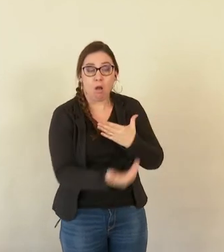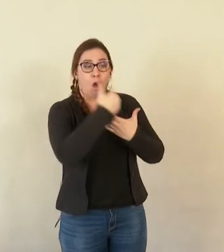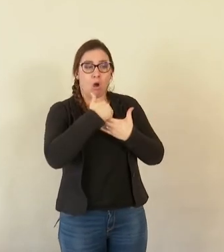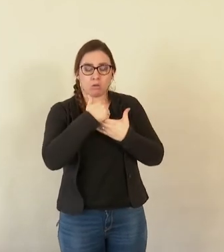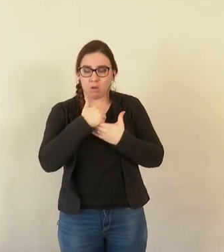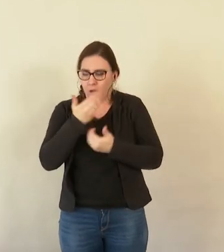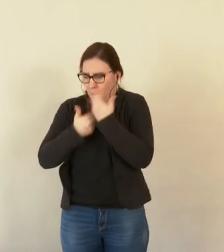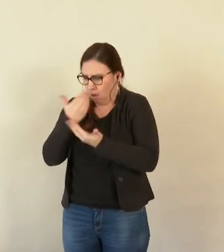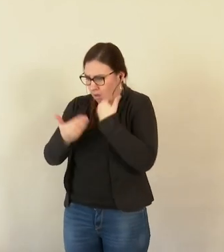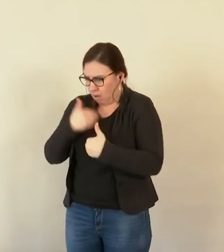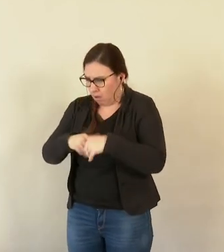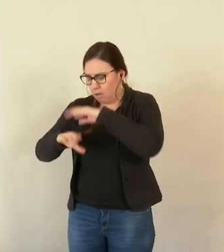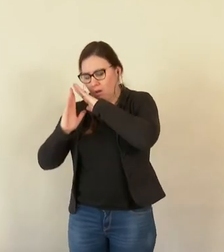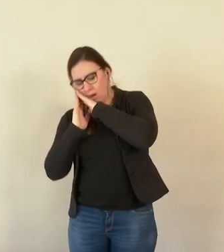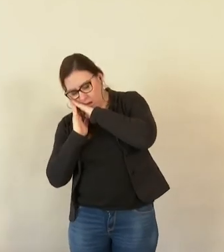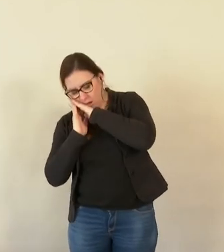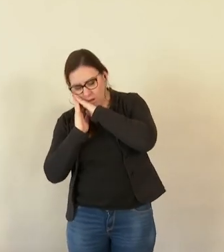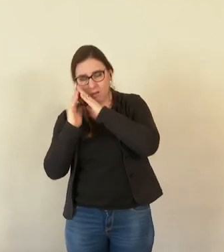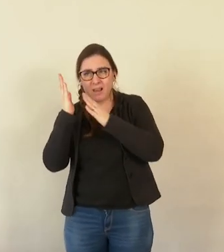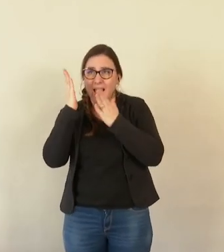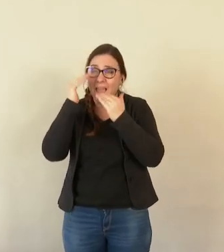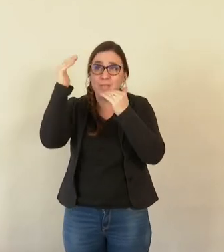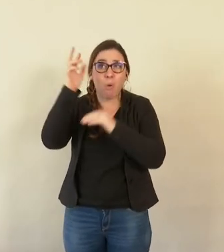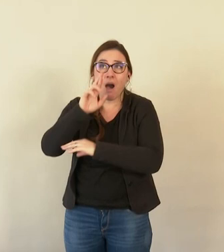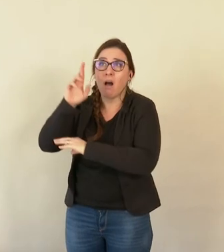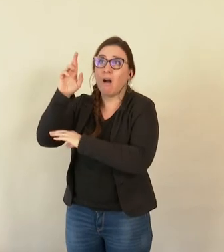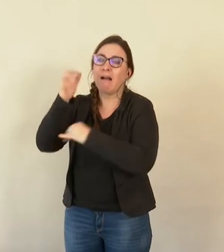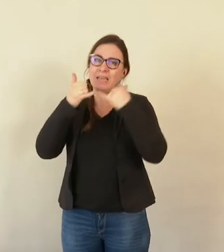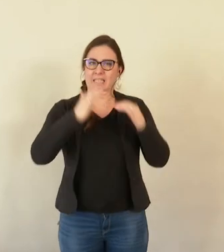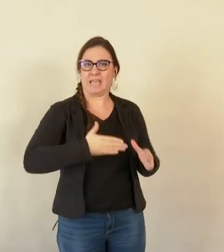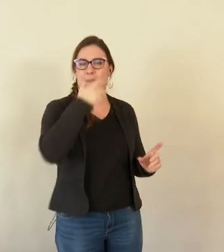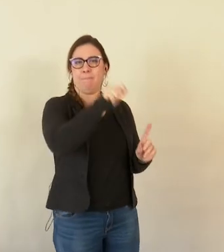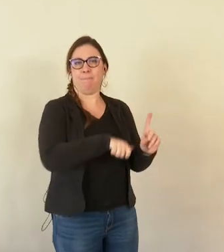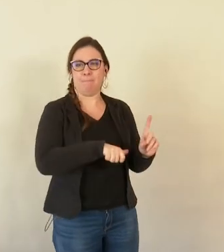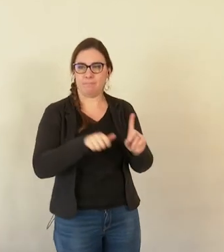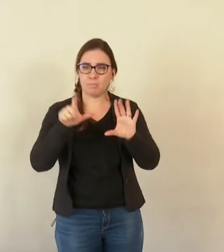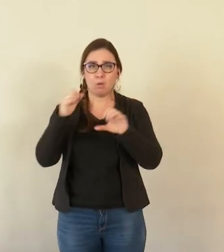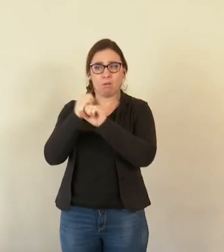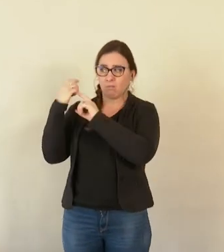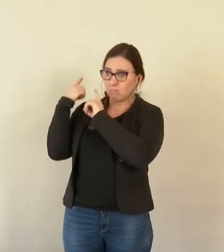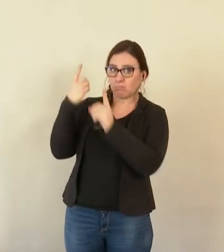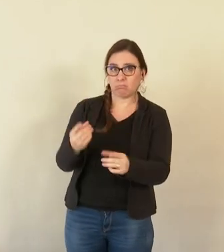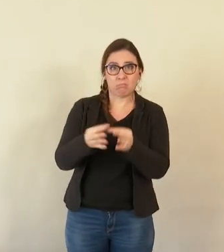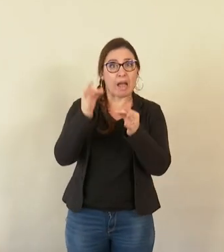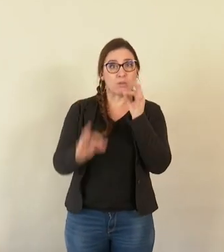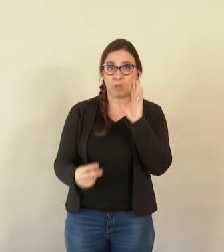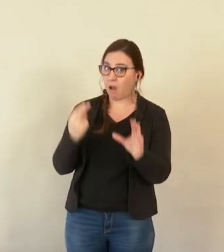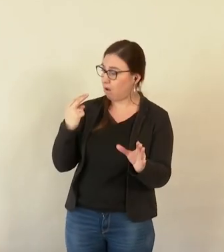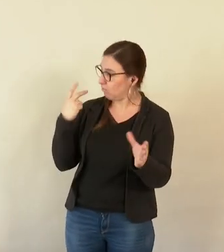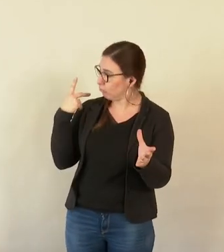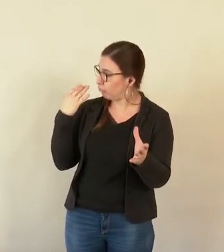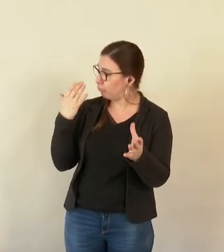reprends espoir ici on t'aime 70 ans plus tard où en sommes-nous cet appel